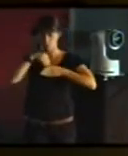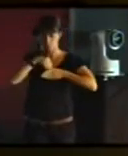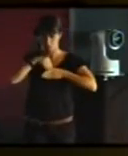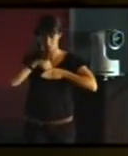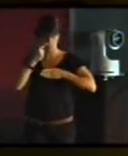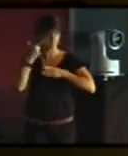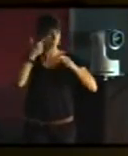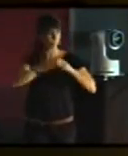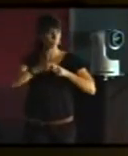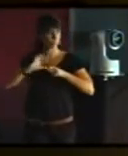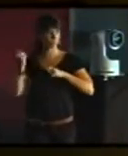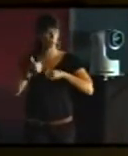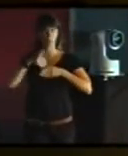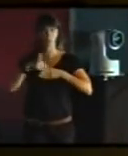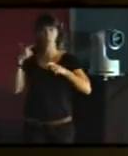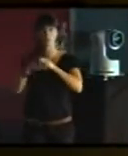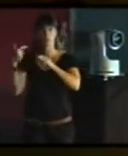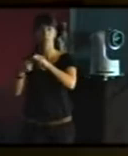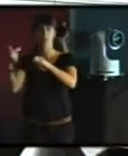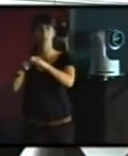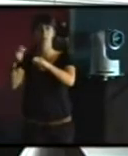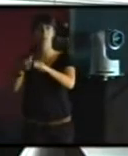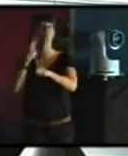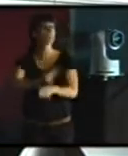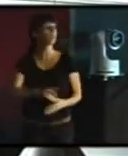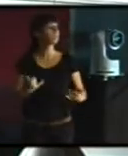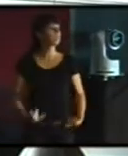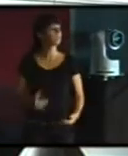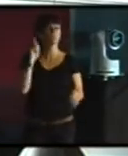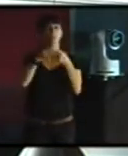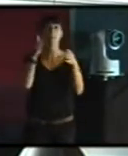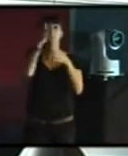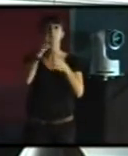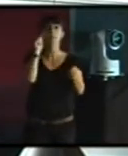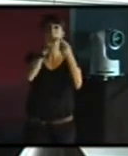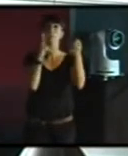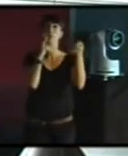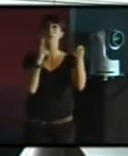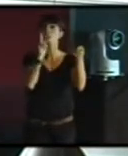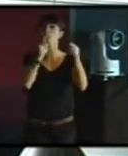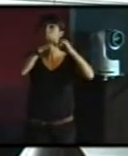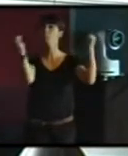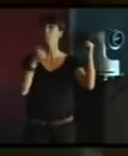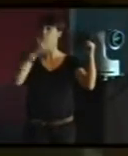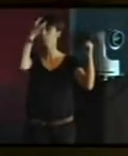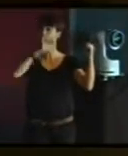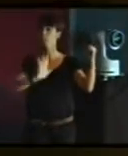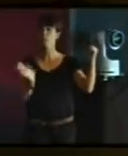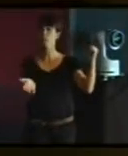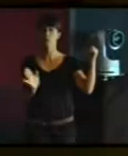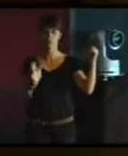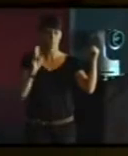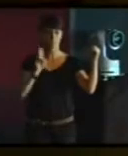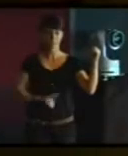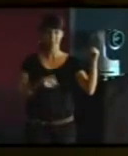Moi, je ne connais pas le projet, donc je ne veux pas parler du projet, mais s'il peut atteindre, c'est-à-dire cette façon où il n'y a